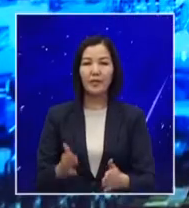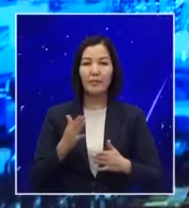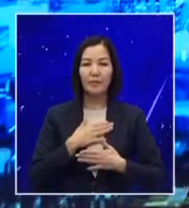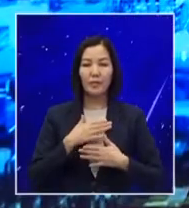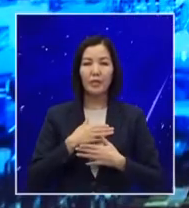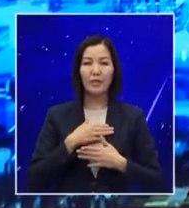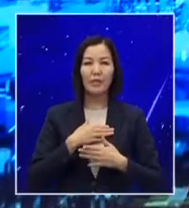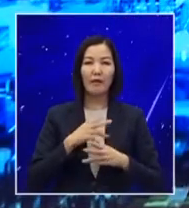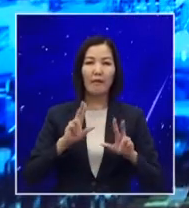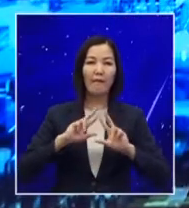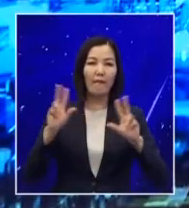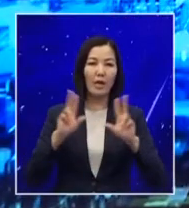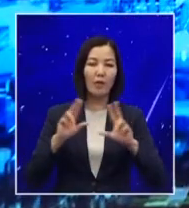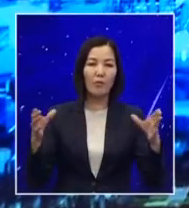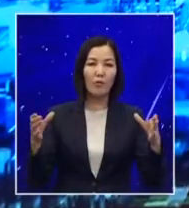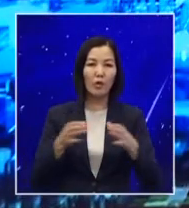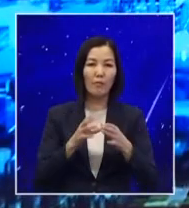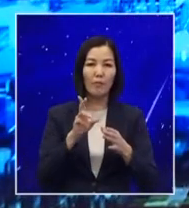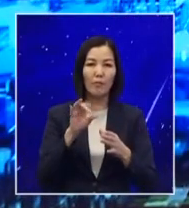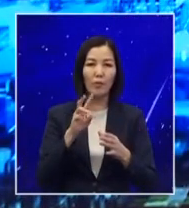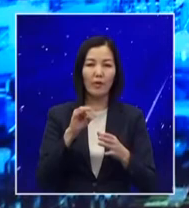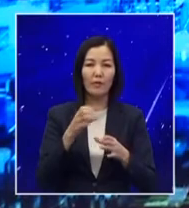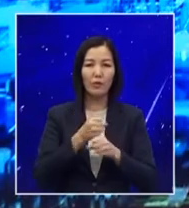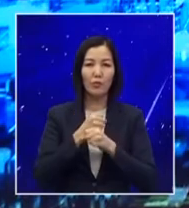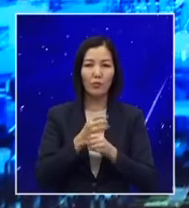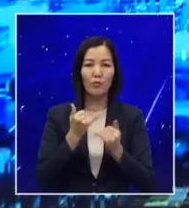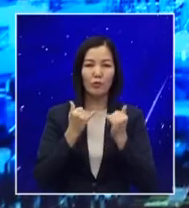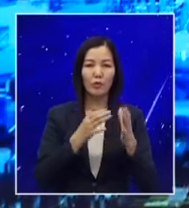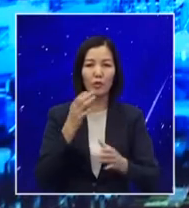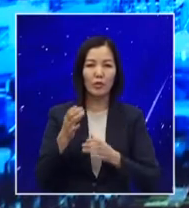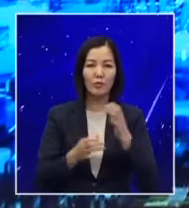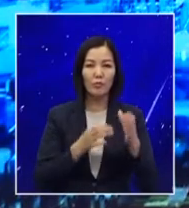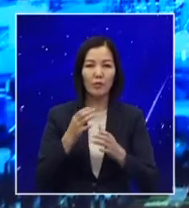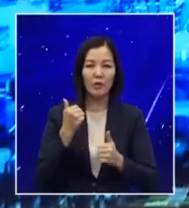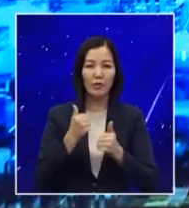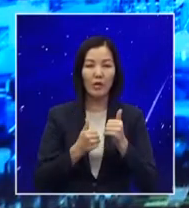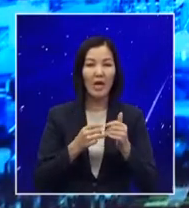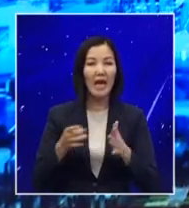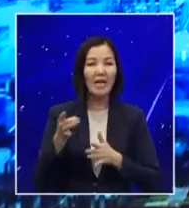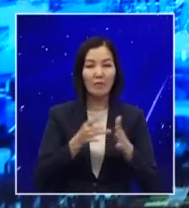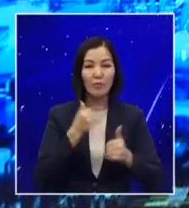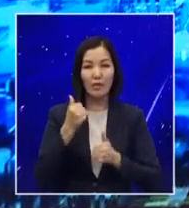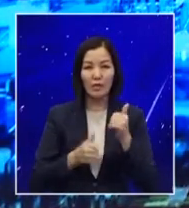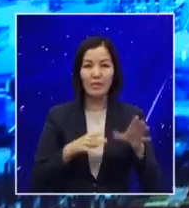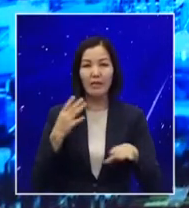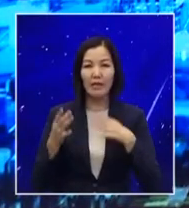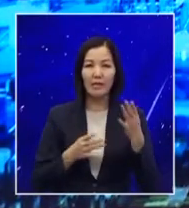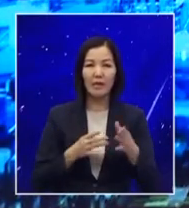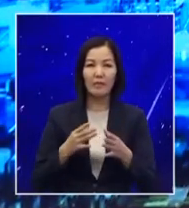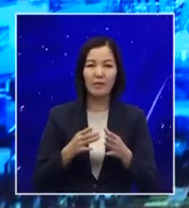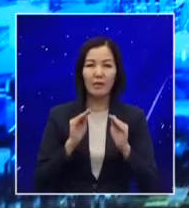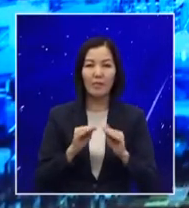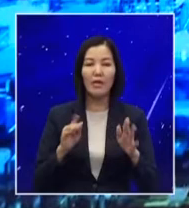Жетісулық жағажай волейболшылары Буревестник кубогы үшін өтетін республикалық жарысқа дайындалып жатыр. Оған облыстық мамандандырылған балалар